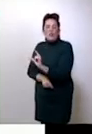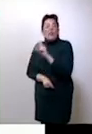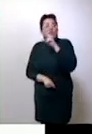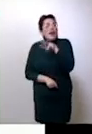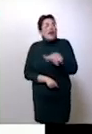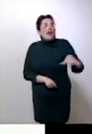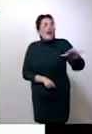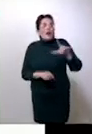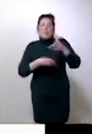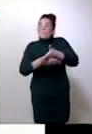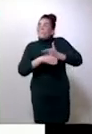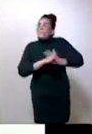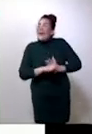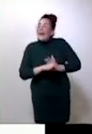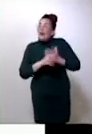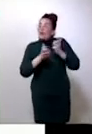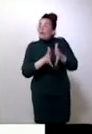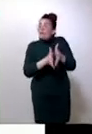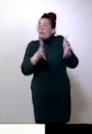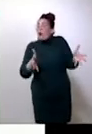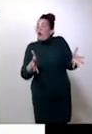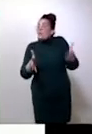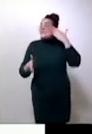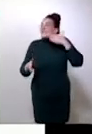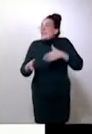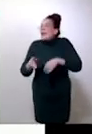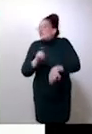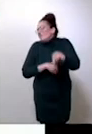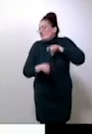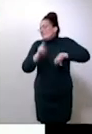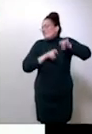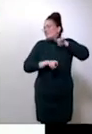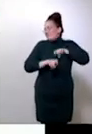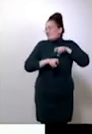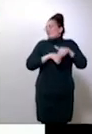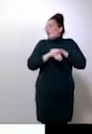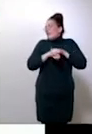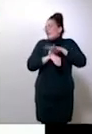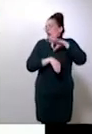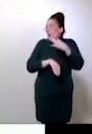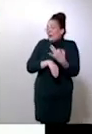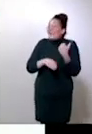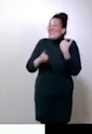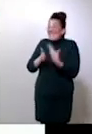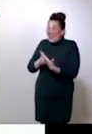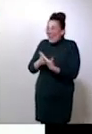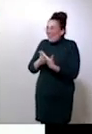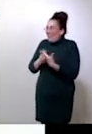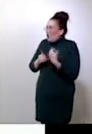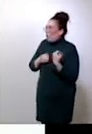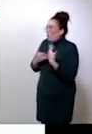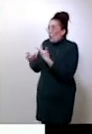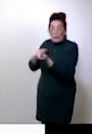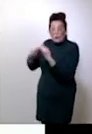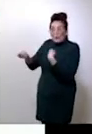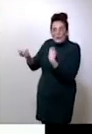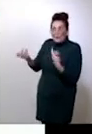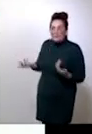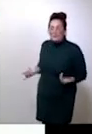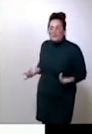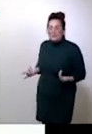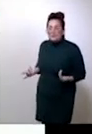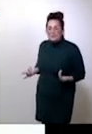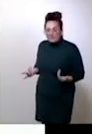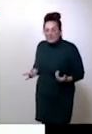grandes. Ça a tout un tas de raisons historiques, mais on a aussi cette déconnexion en termes d'offres. Et puis enfin, une production de